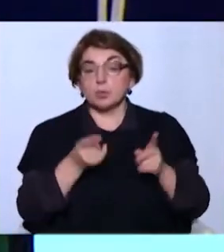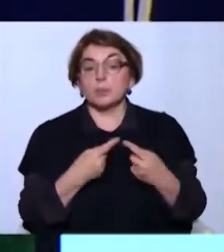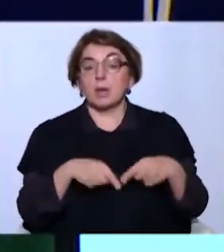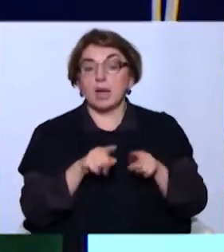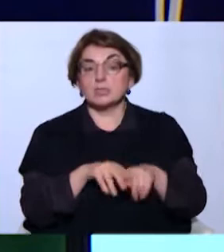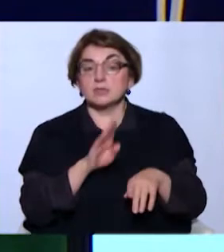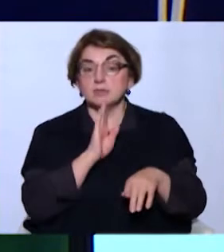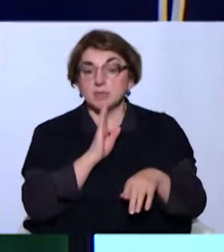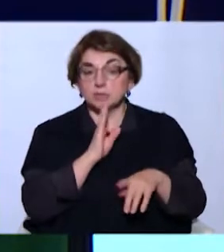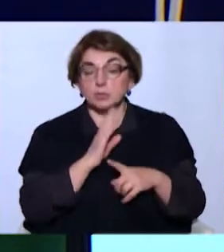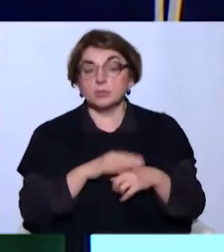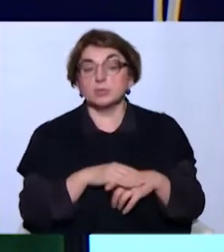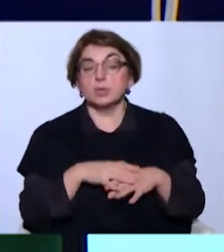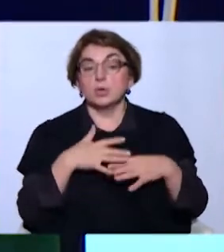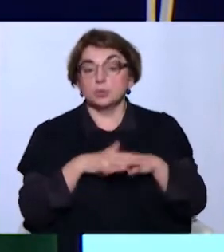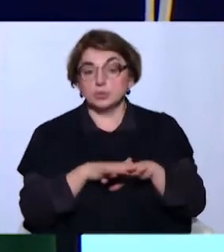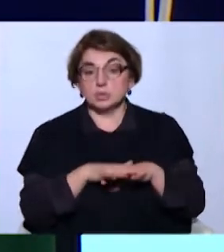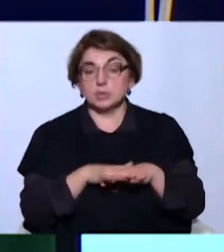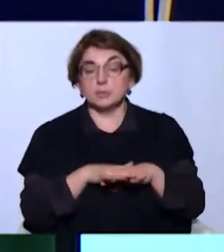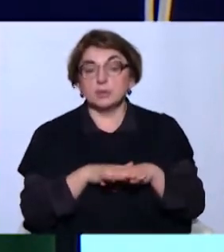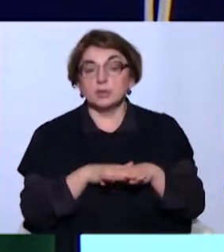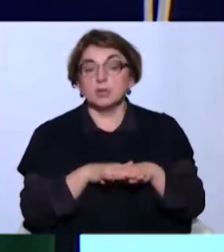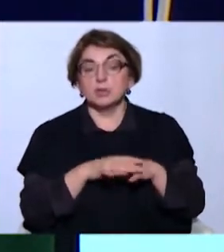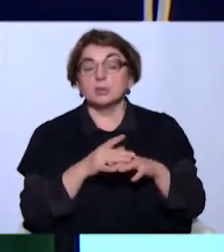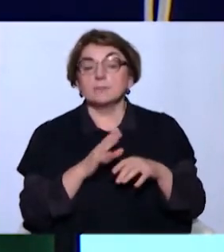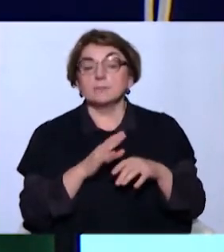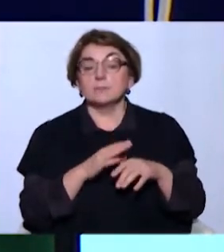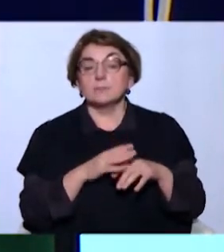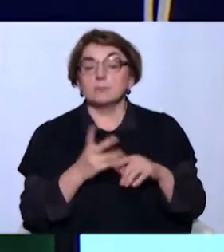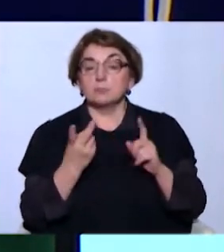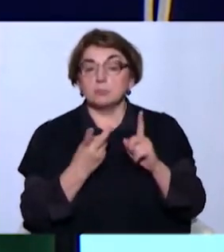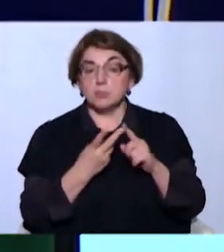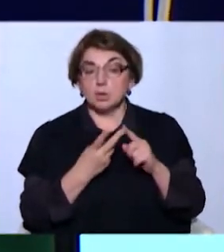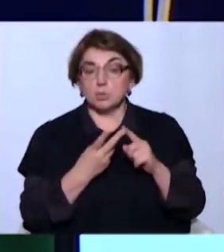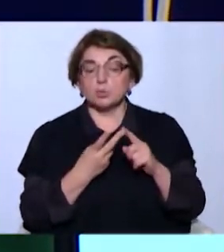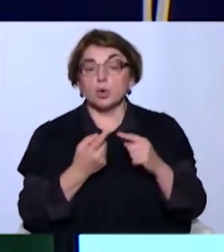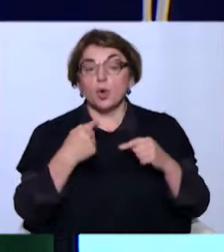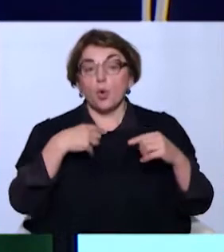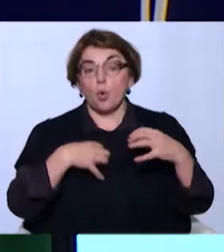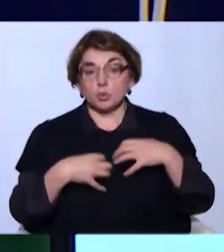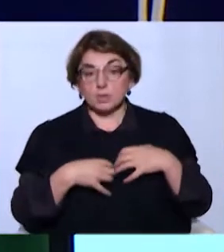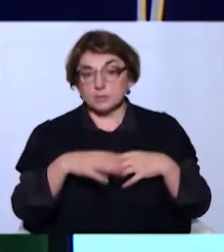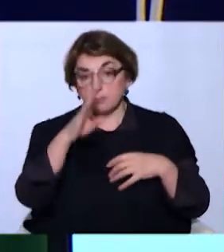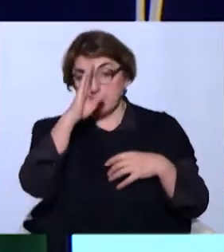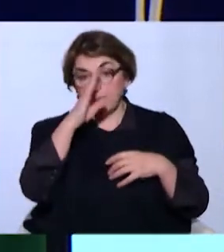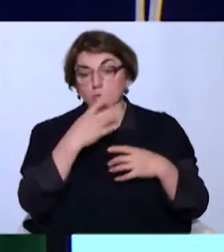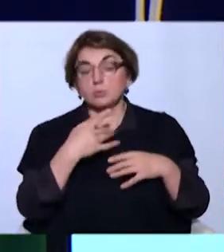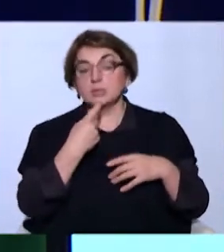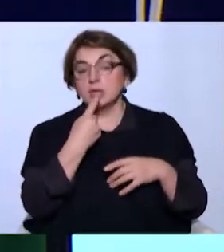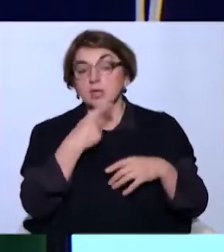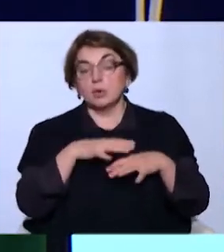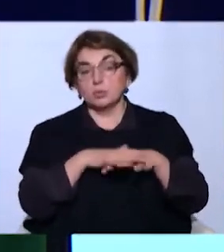მდედრობითი უჯრედები, კვარცხუჯრედები, სასქესო უჯრედები, მეორე ორგანიზმში მამრობითი სასქესო